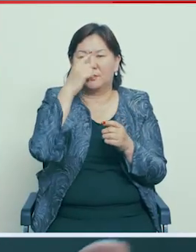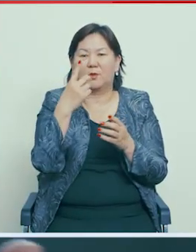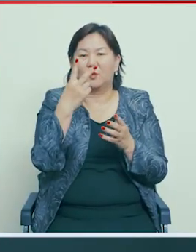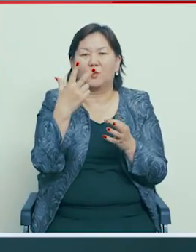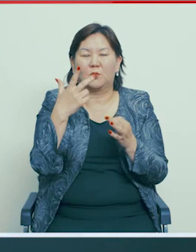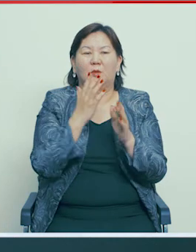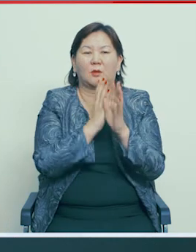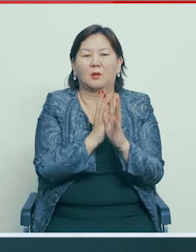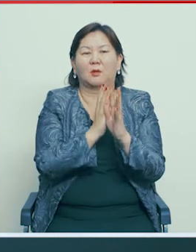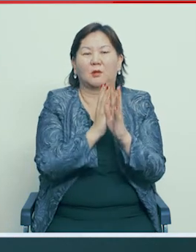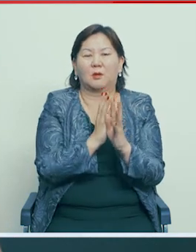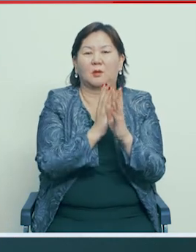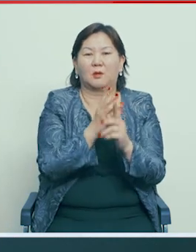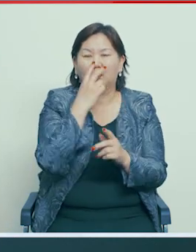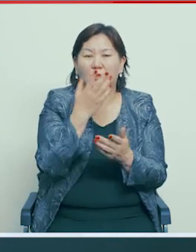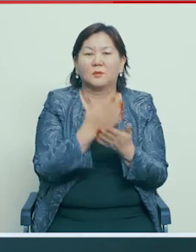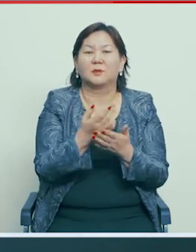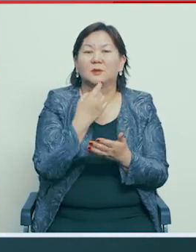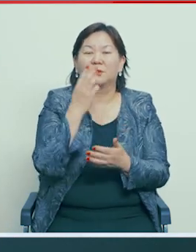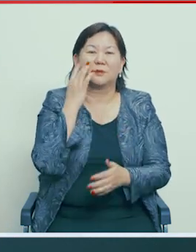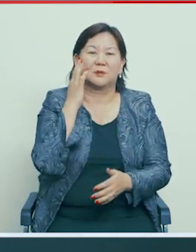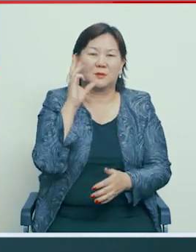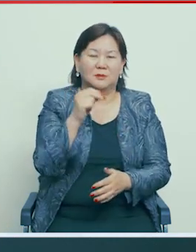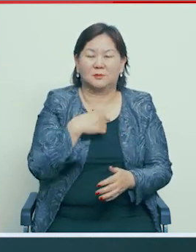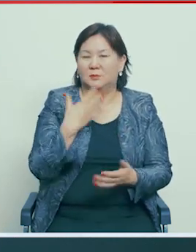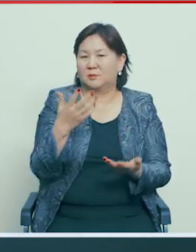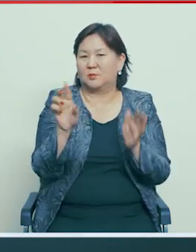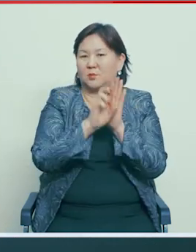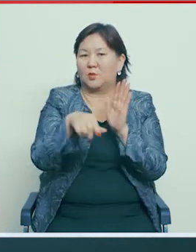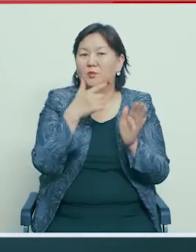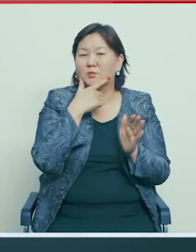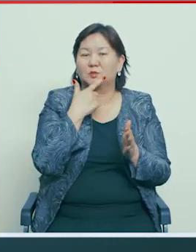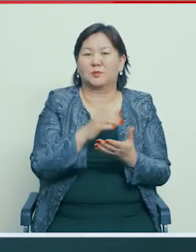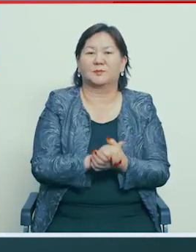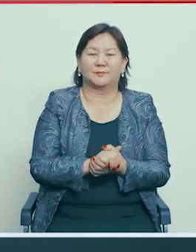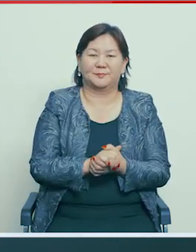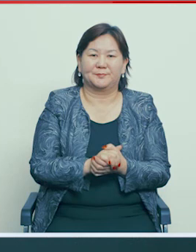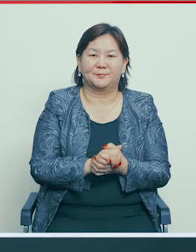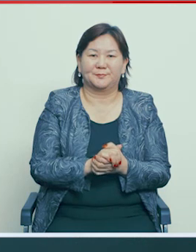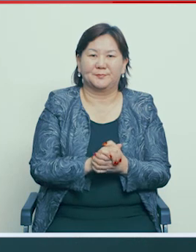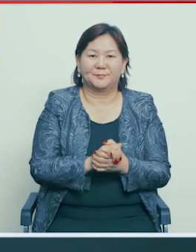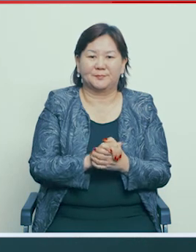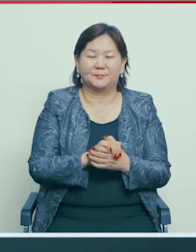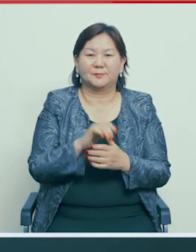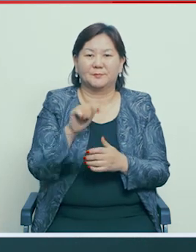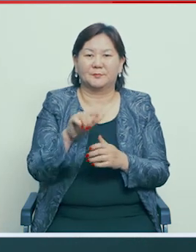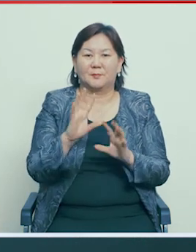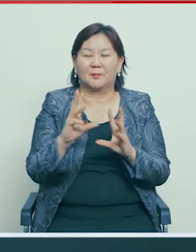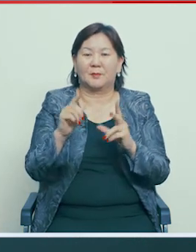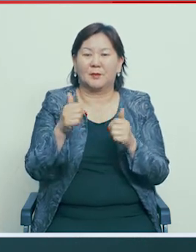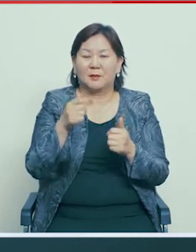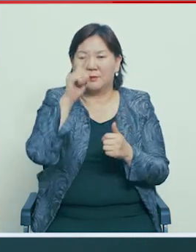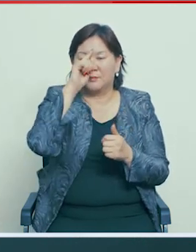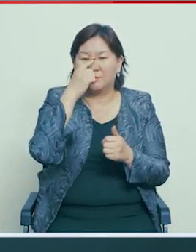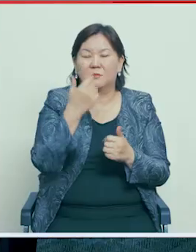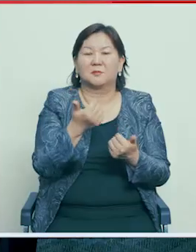эмчтэй ингээ очирлаад үзүүлэх юм байна. Тэгэхээр тэр бол хизээч одоо миний хувьд бол боломжгүй байхгүй. Тийм. Гэхдээ бас сүүлийн үед бас сайжирж байгаа ганц нэг сайн